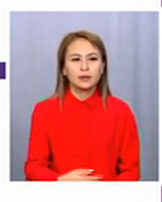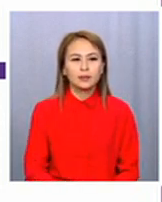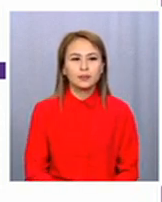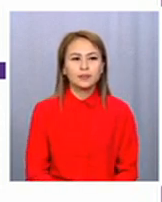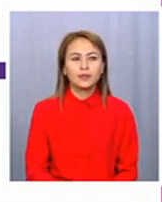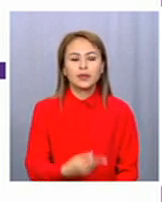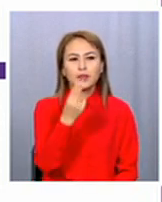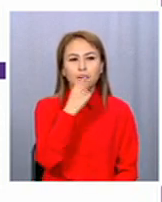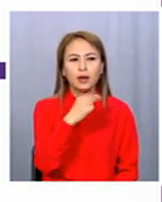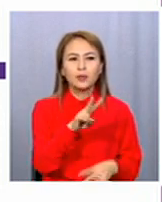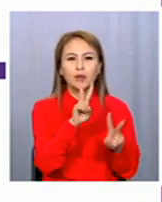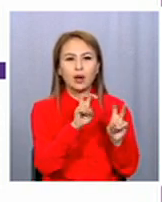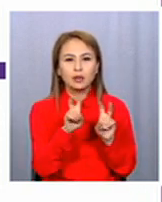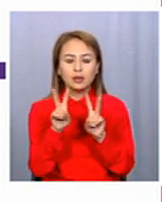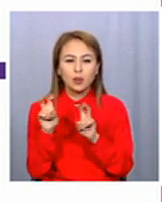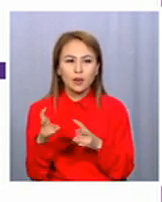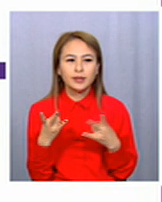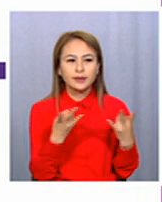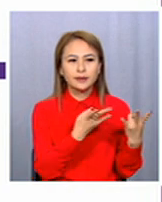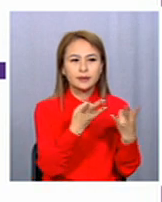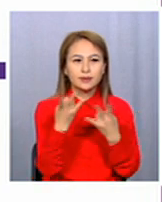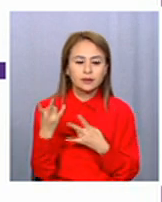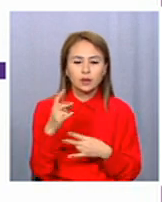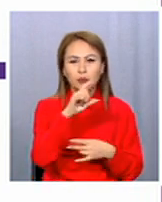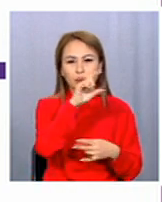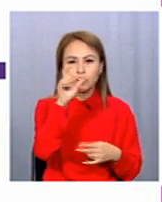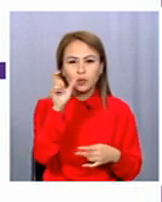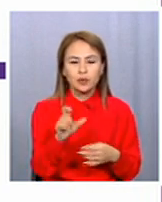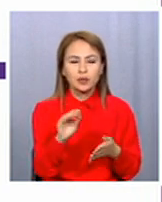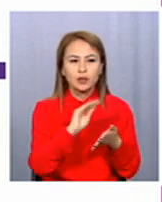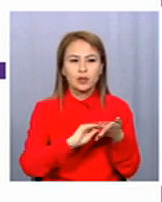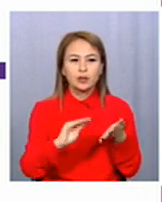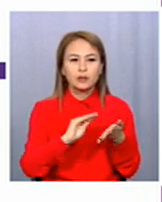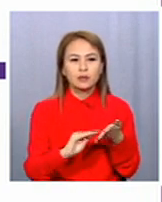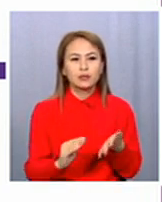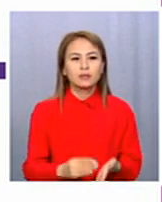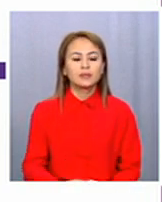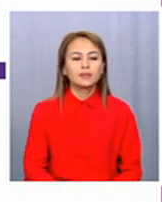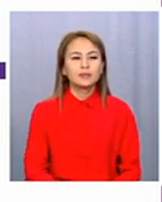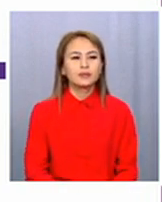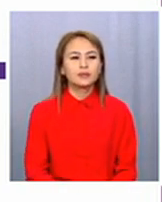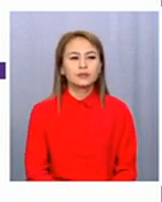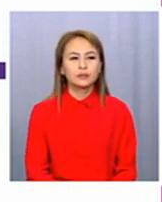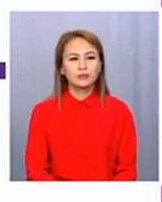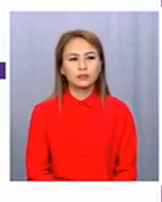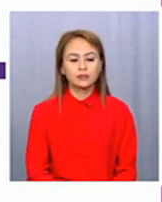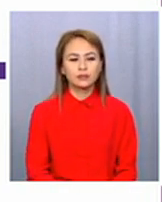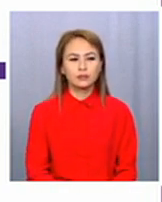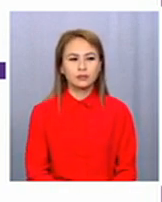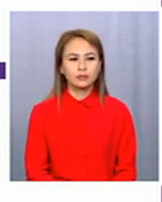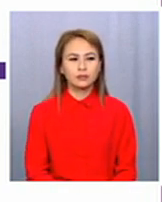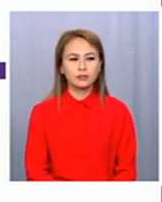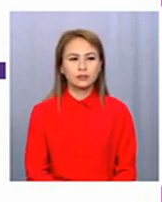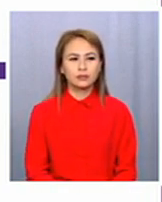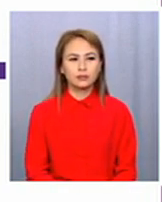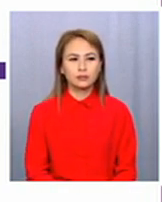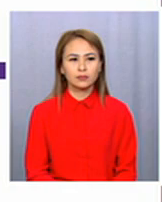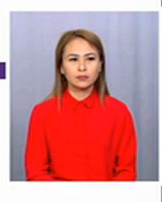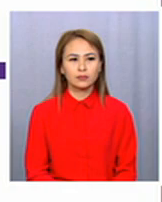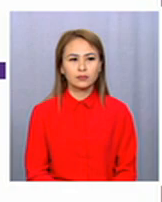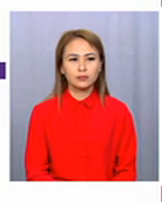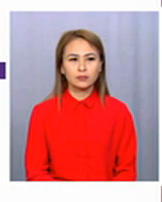Тағамның атауларын тиісті торкөздерге дұрыс орналастырыңдар. Қане, ойланып көріңдер.